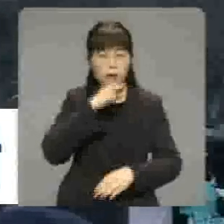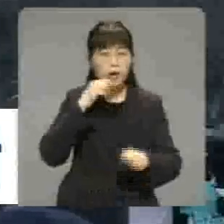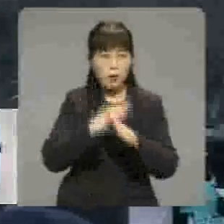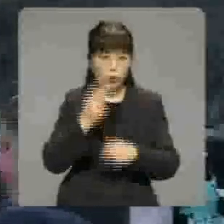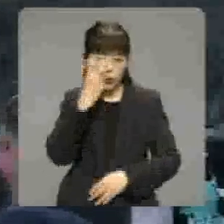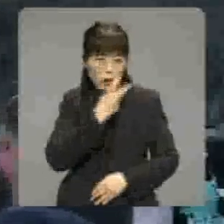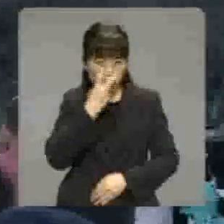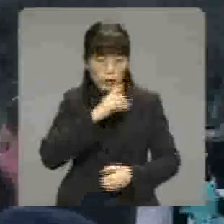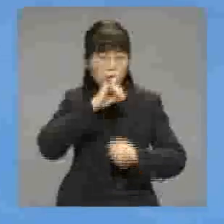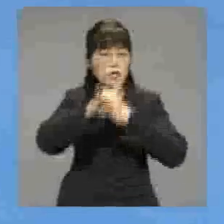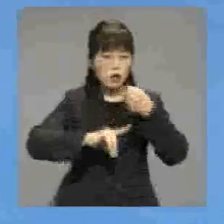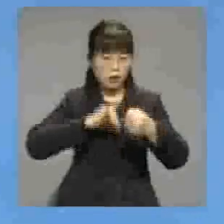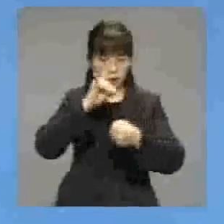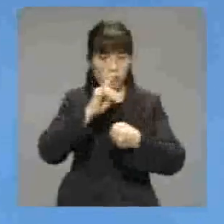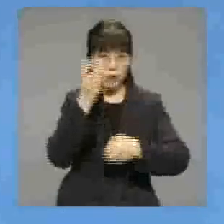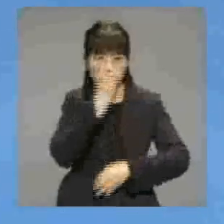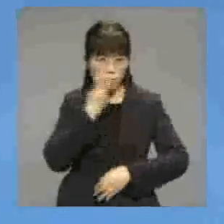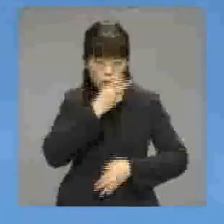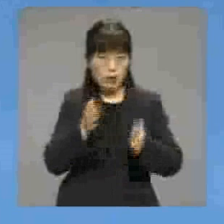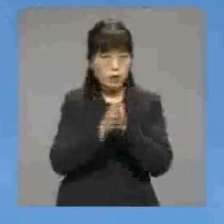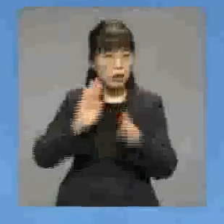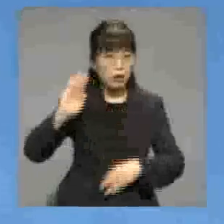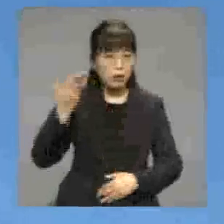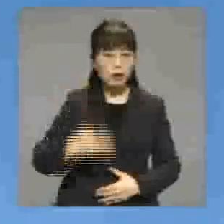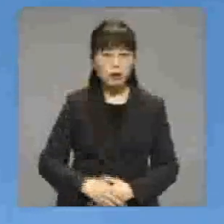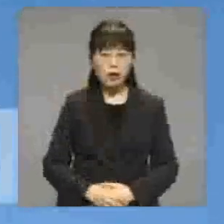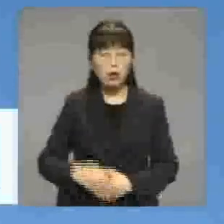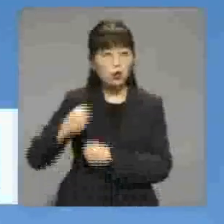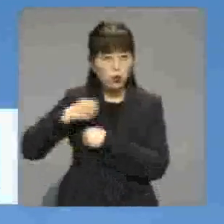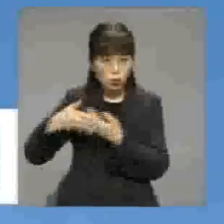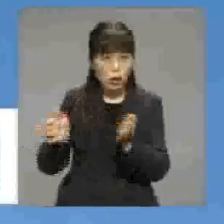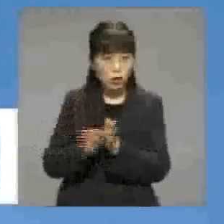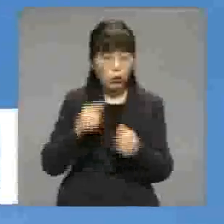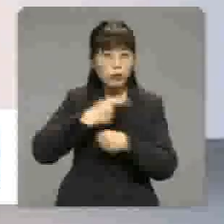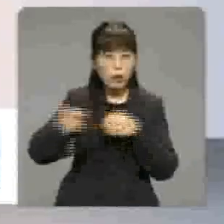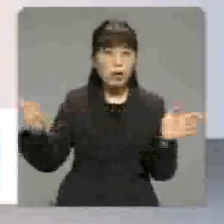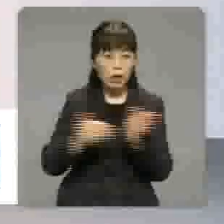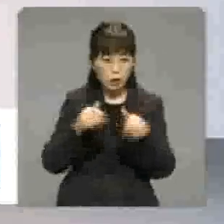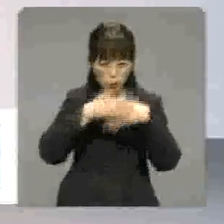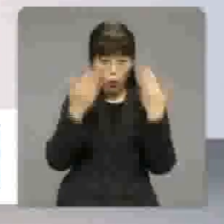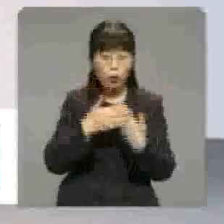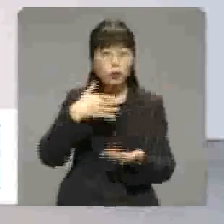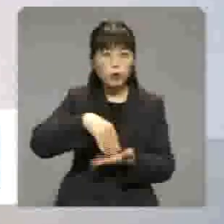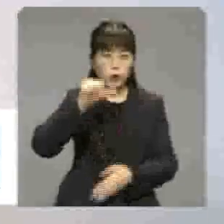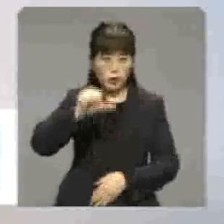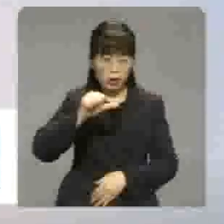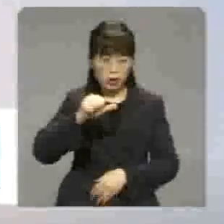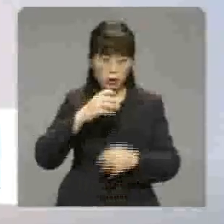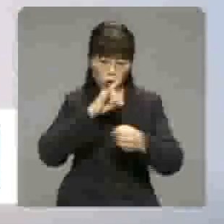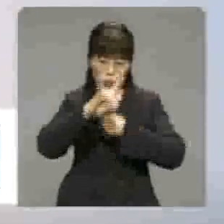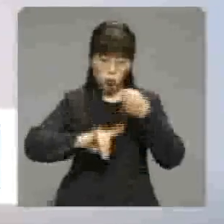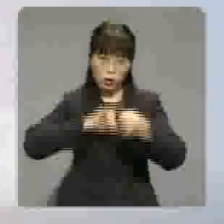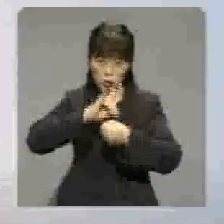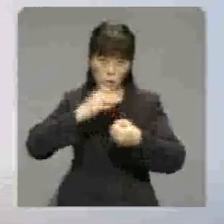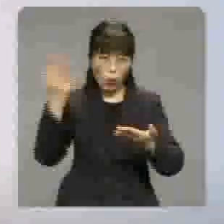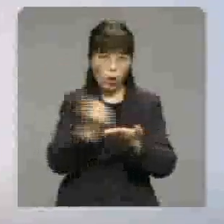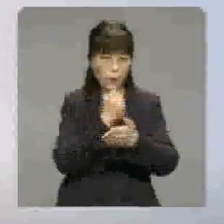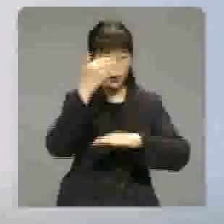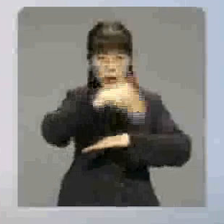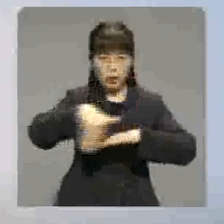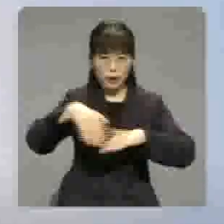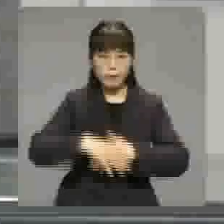감시 정찰에 나서게 됩니다 군당국은 내년까지 모두 다섯 기의 위성을 확보할